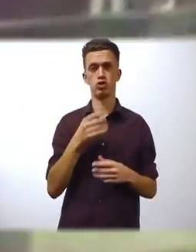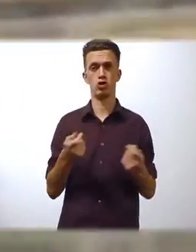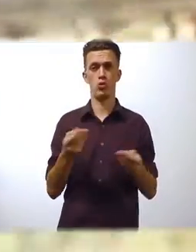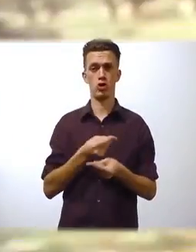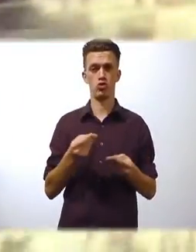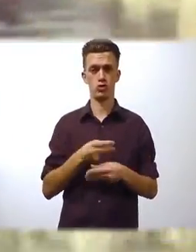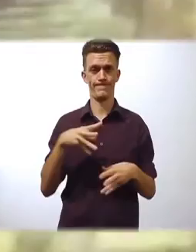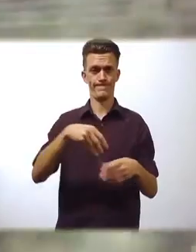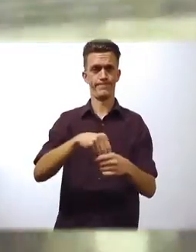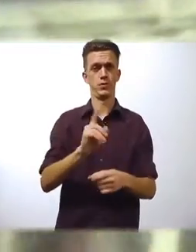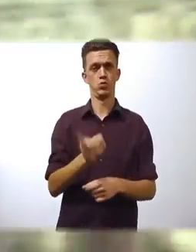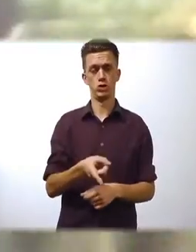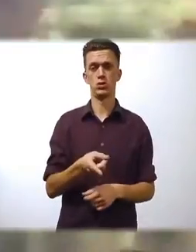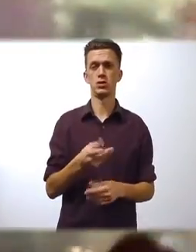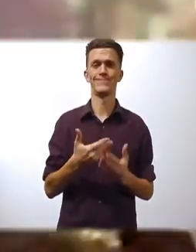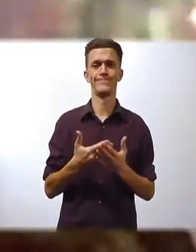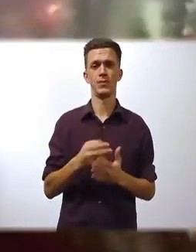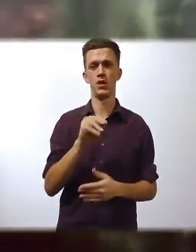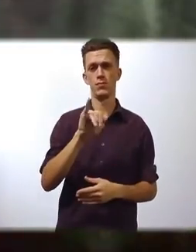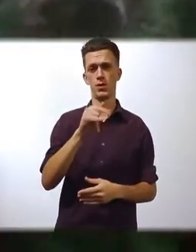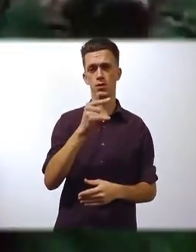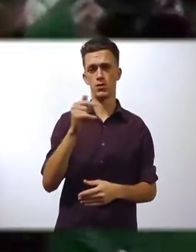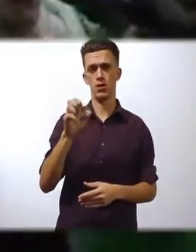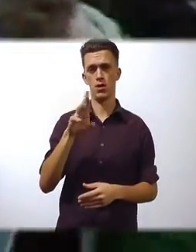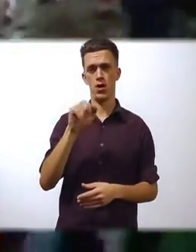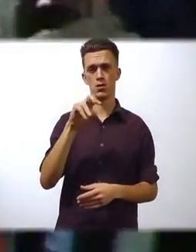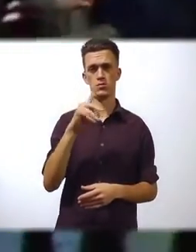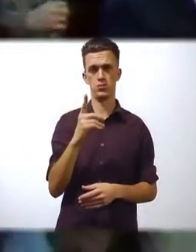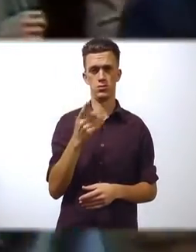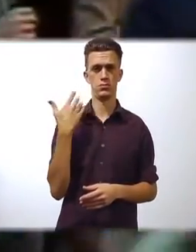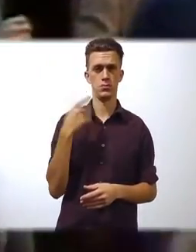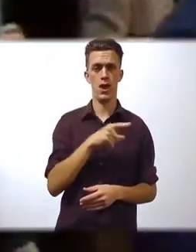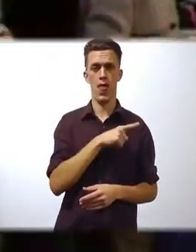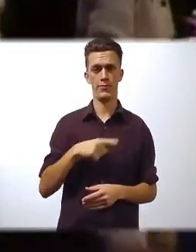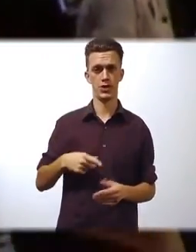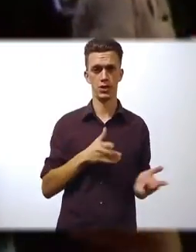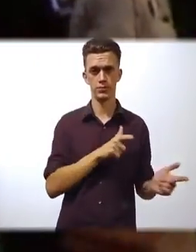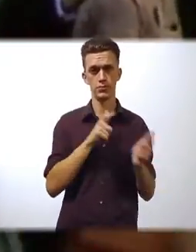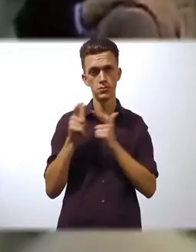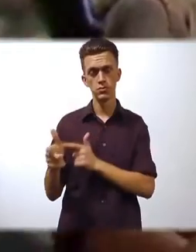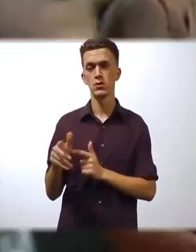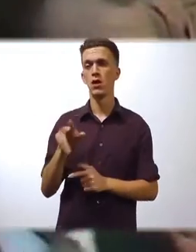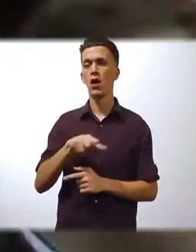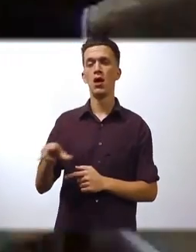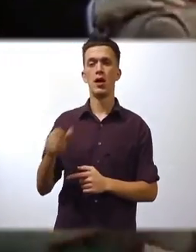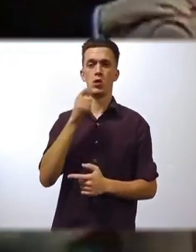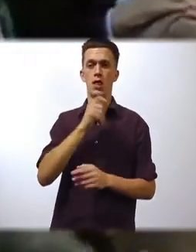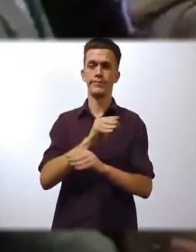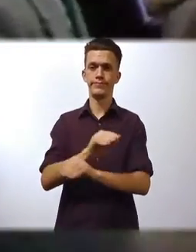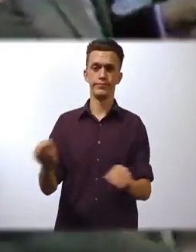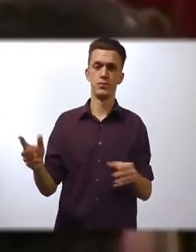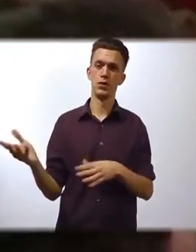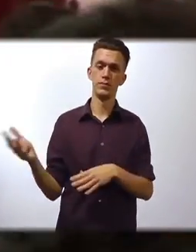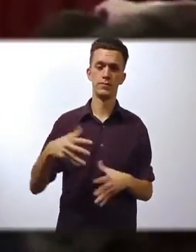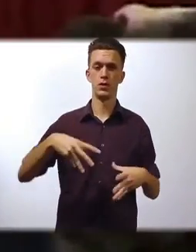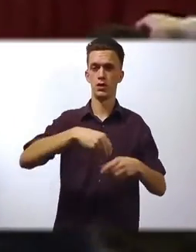1989 in die moribunde DDR noch fuhr. Als er sich mit Studenten in Leipzig traf, versprach er sofort auch, dass